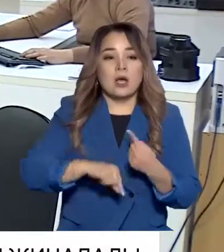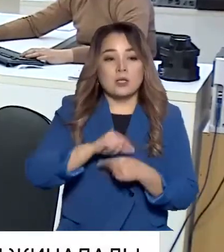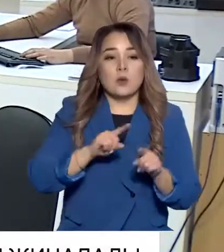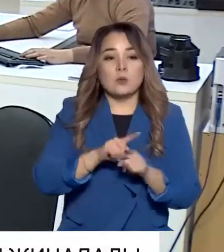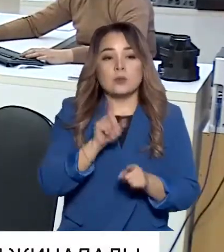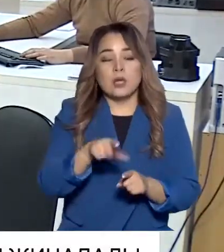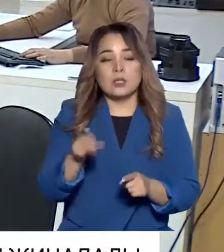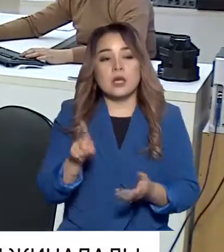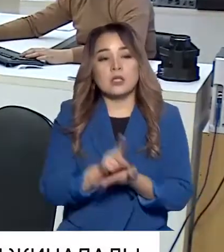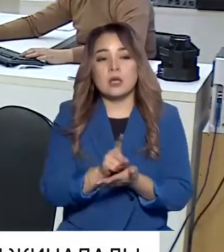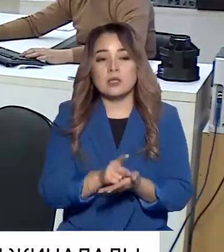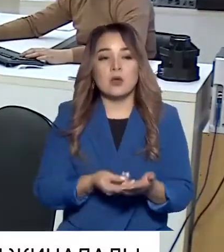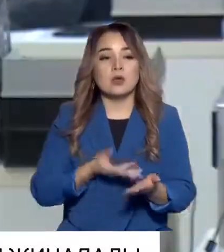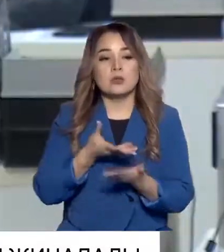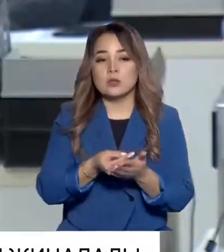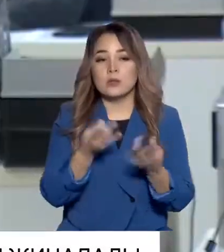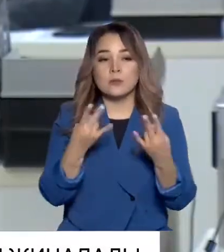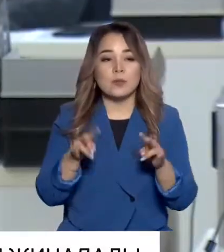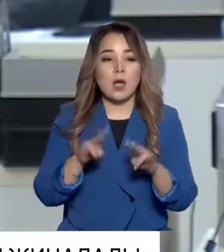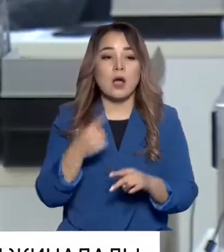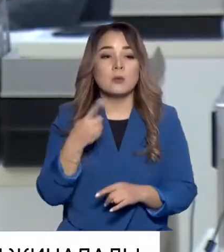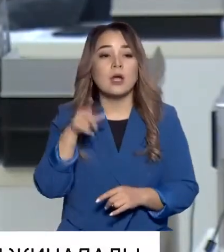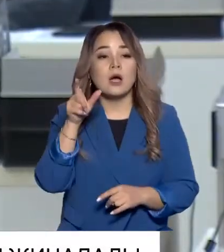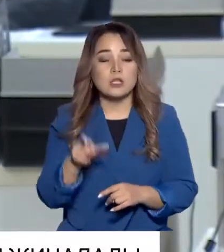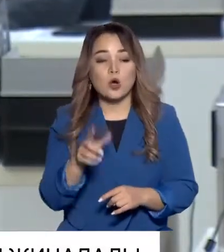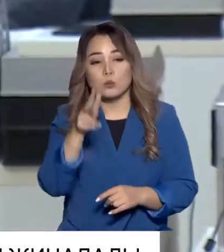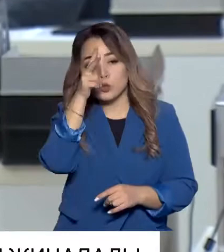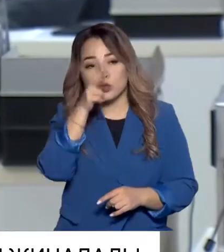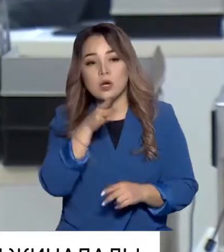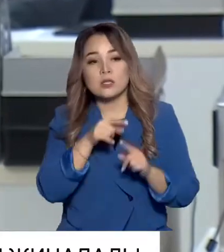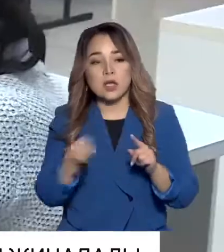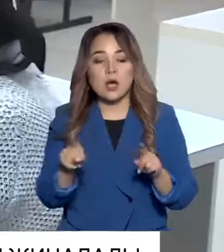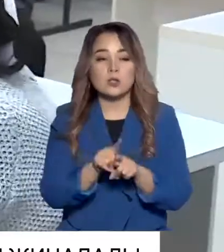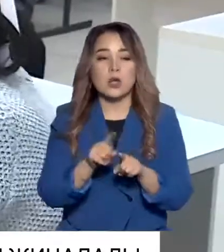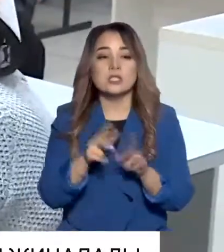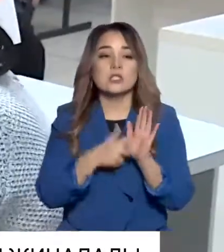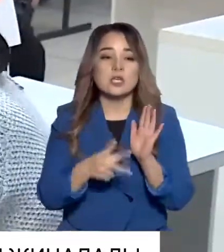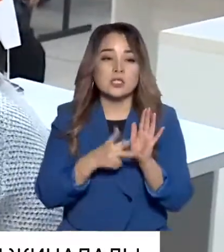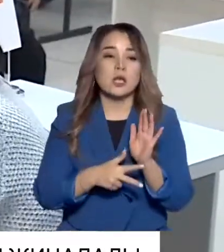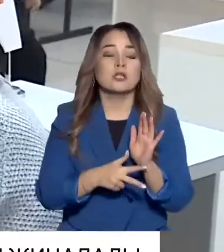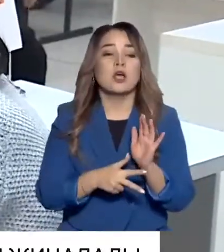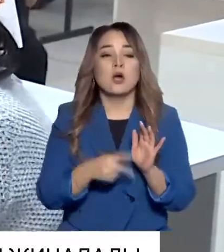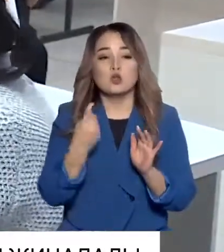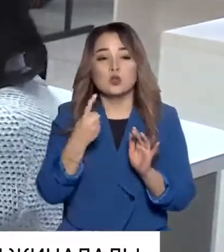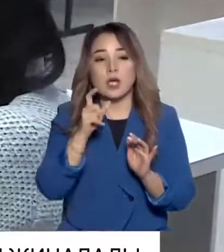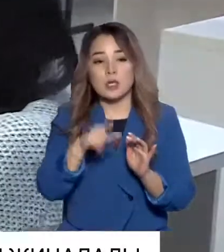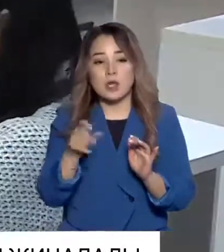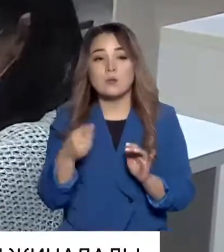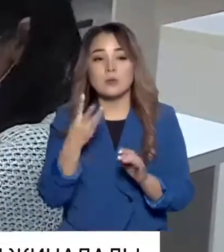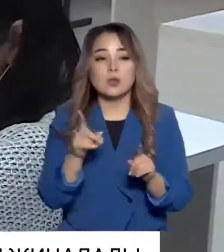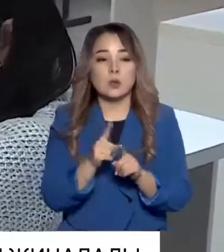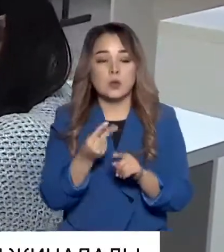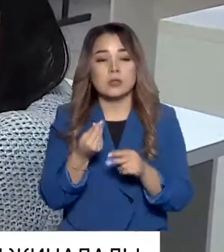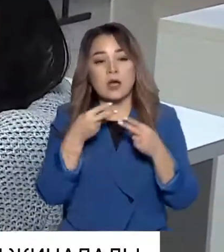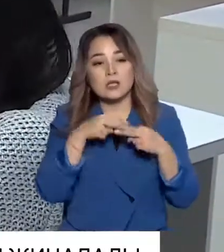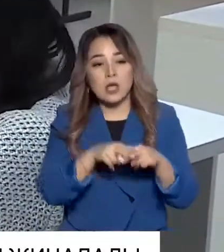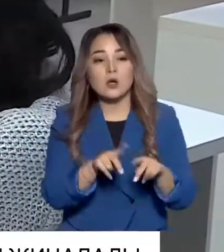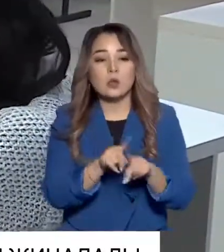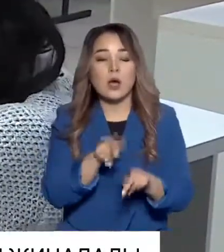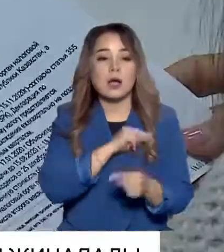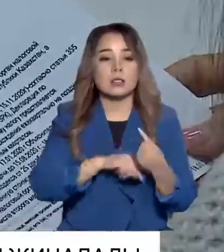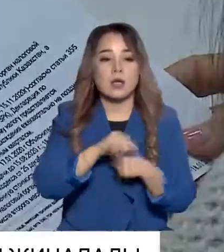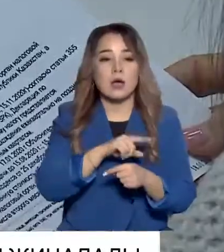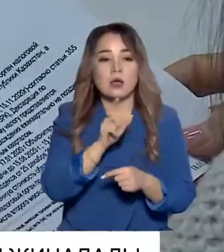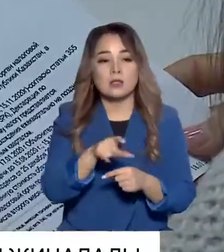үшін де салық төлемейді. Алайда бір адамға 3 ай қатарынан ай сайын 80-100 адамның бірнеше рет ақша аударуы кәсіпкерлік